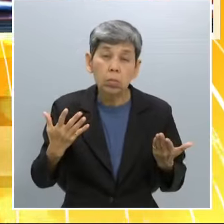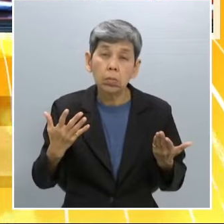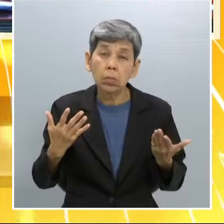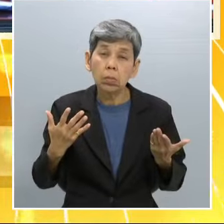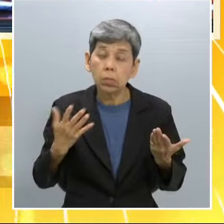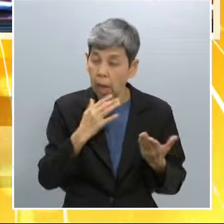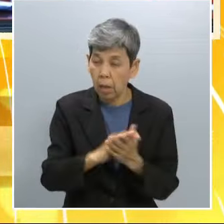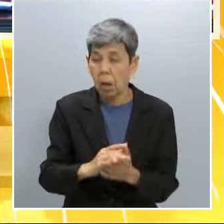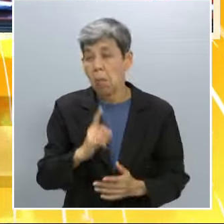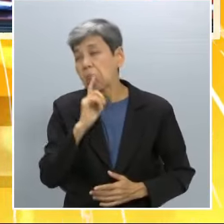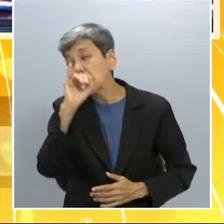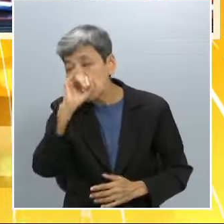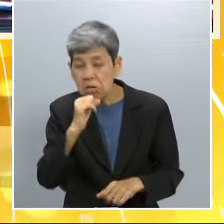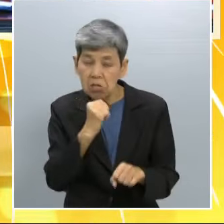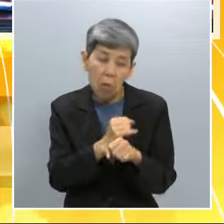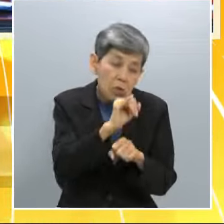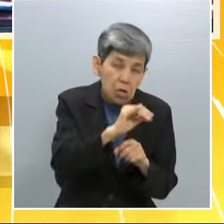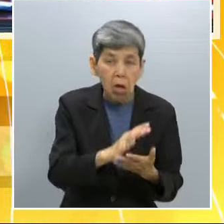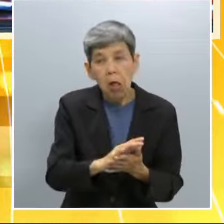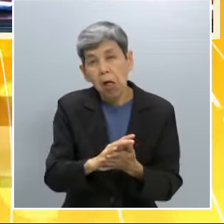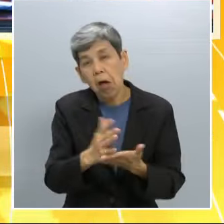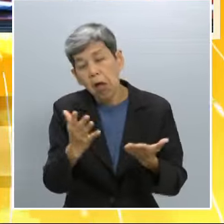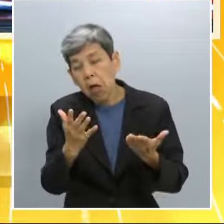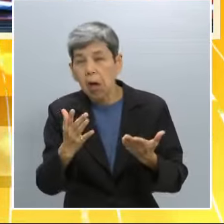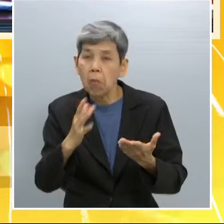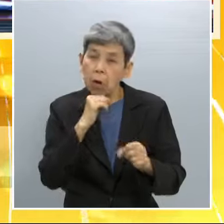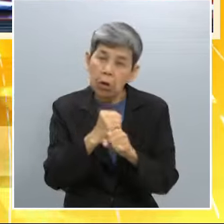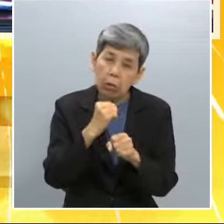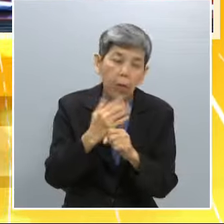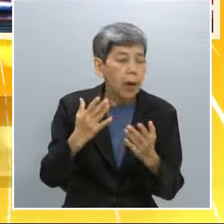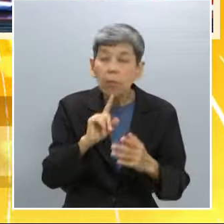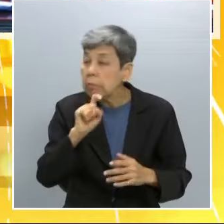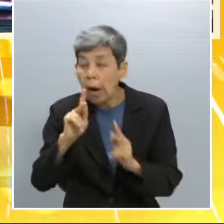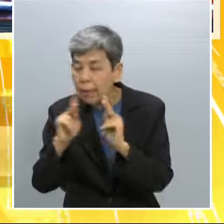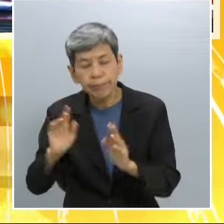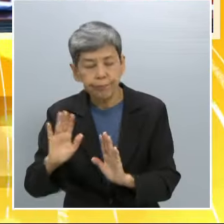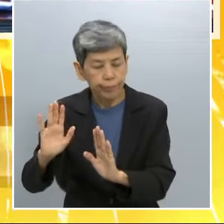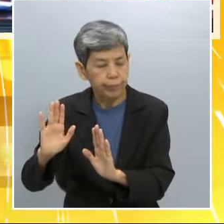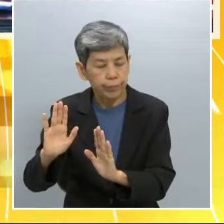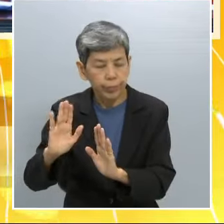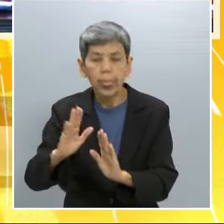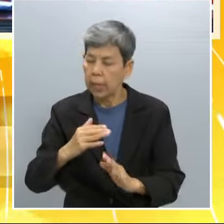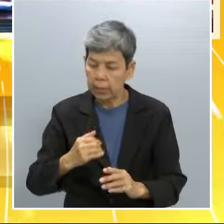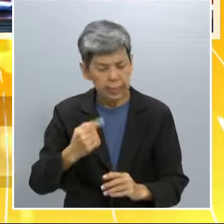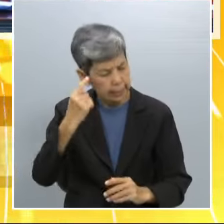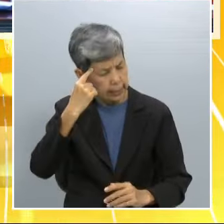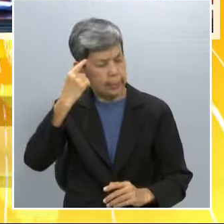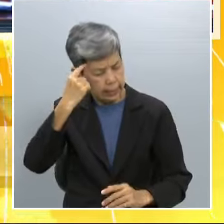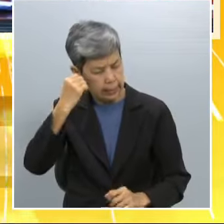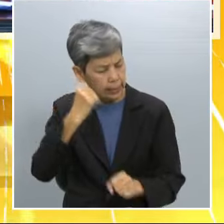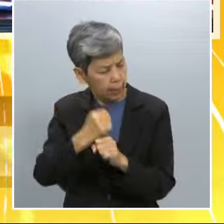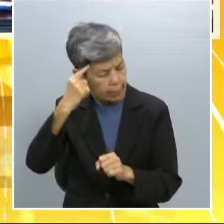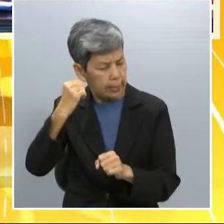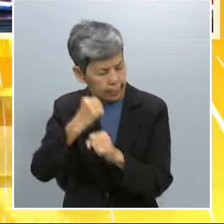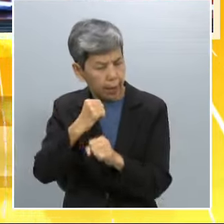วิพากษ์วิจารณ์หรือมาตำหนิหรือมาแม้กระทั่งจะมาตั้งสอบอะไรก็แล้วแต่ขอเอาเจตนารมณ์เป็นหลักครับเราอย่าไปกลัวครับน